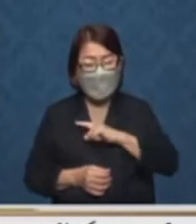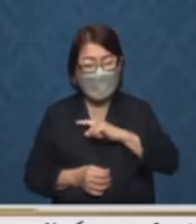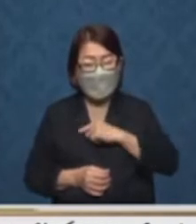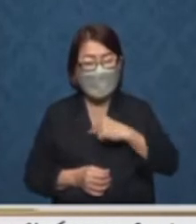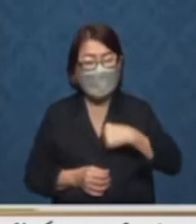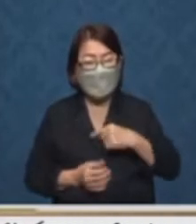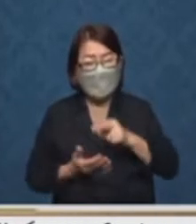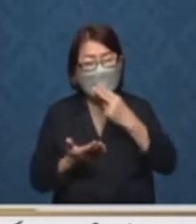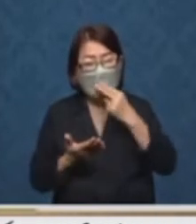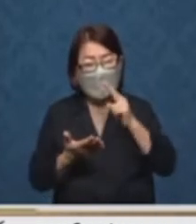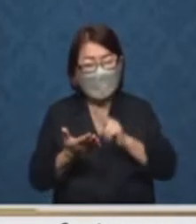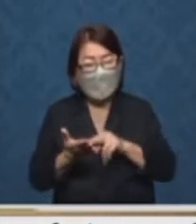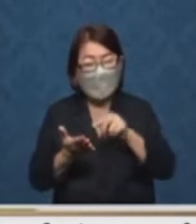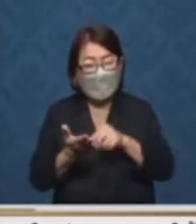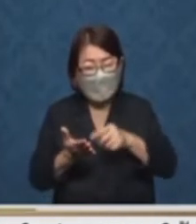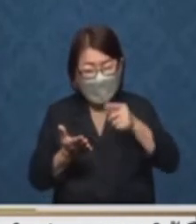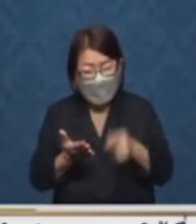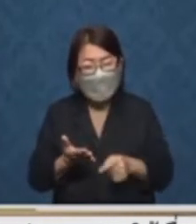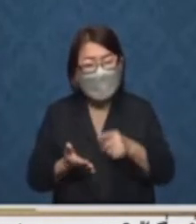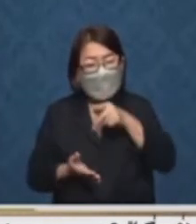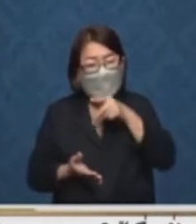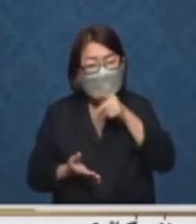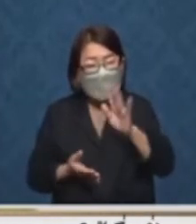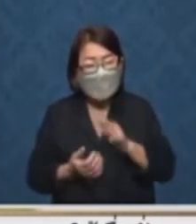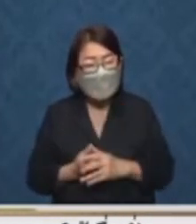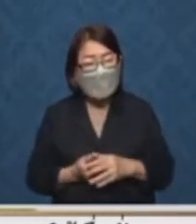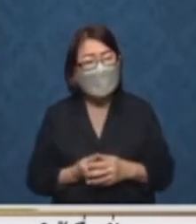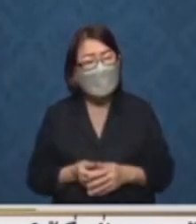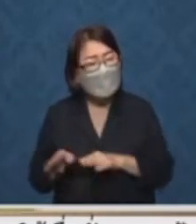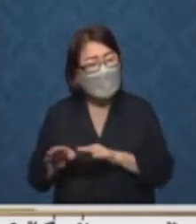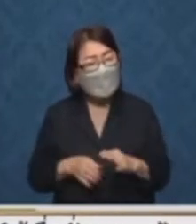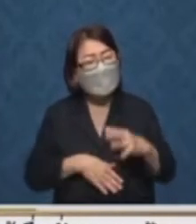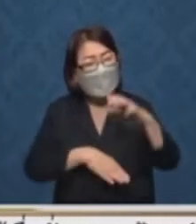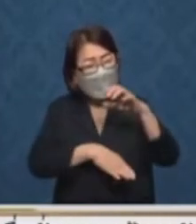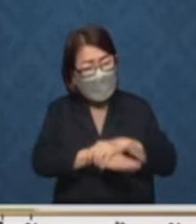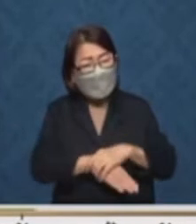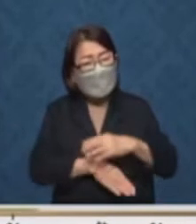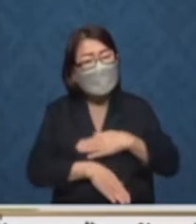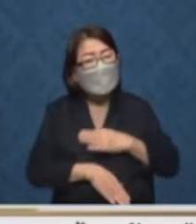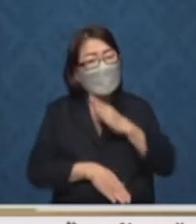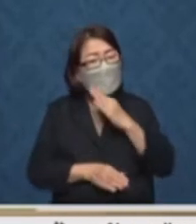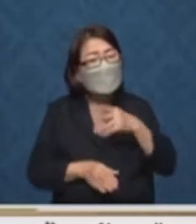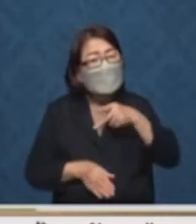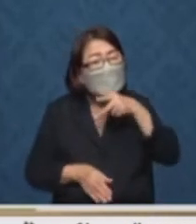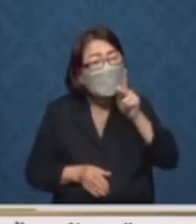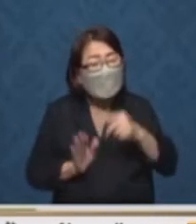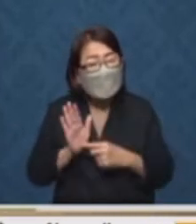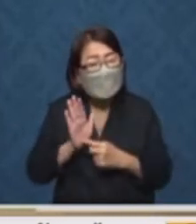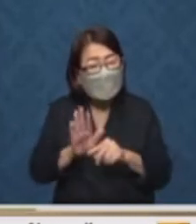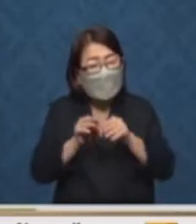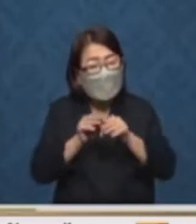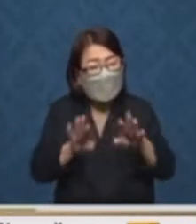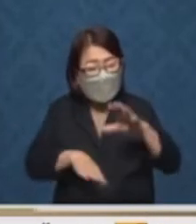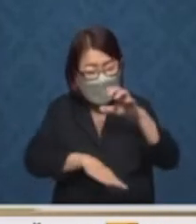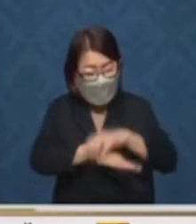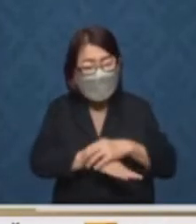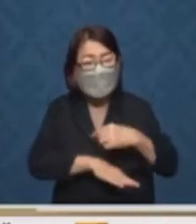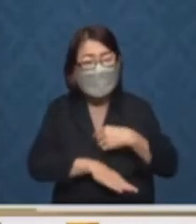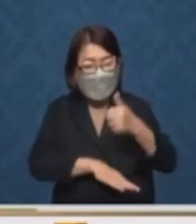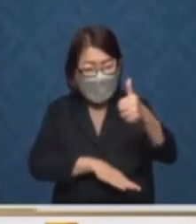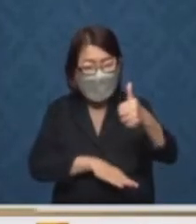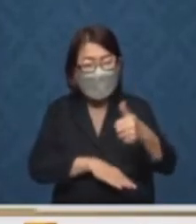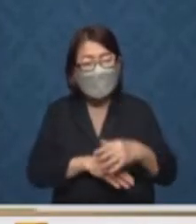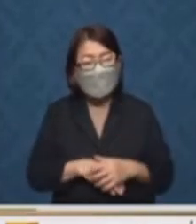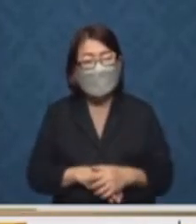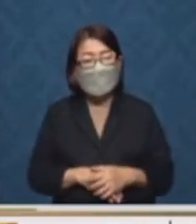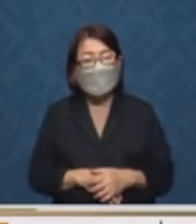นี่ยเป็นจดหมายจริงผมพร้อมให้กองทัพเรือดำเนินคดีถ้าผมเอาจดหมายเท็จเนี่ยมาแสดงอย่างนี้ครับ